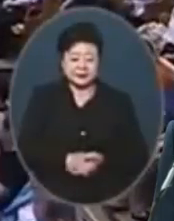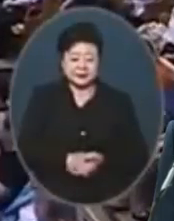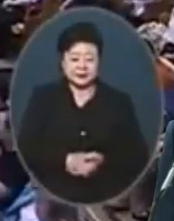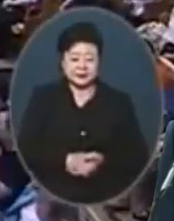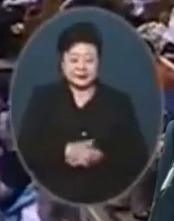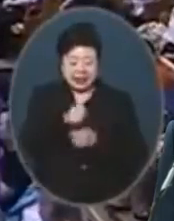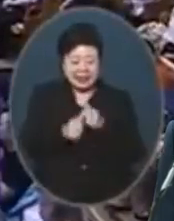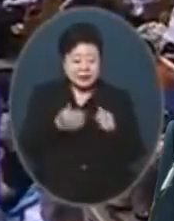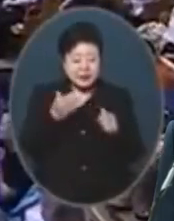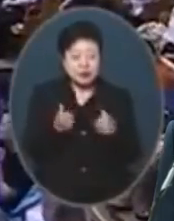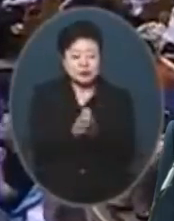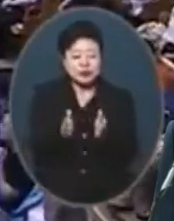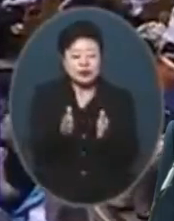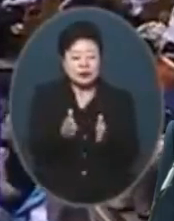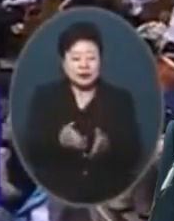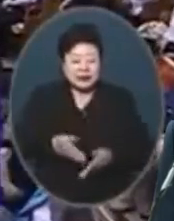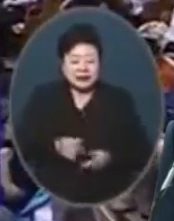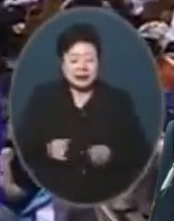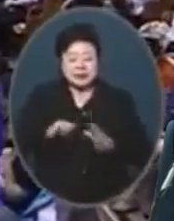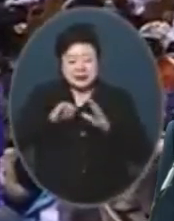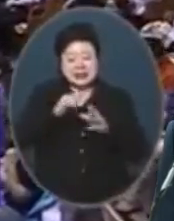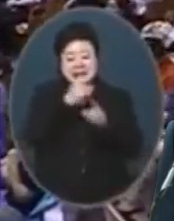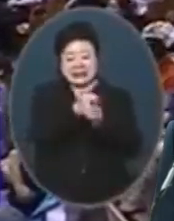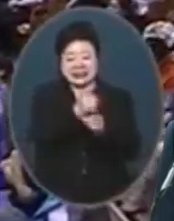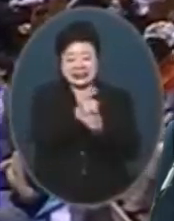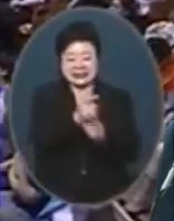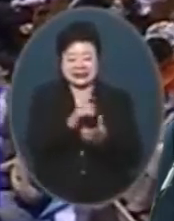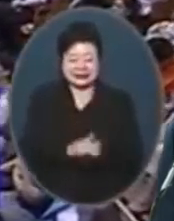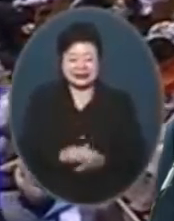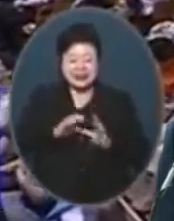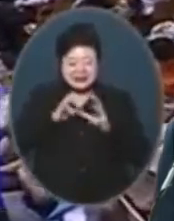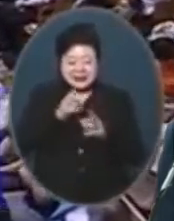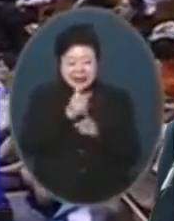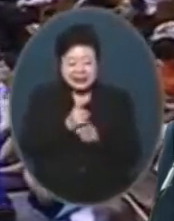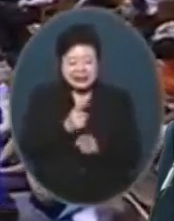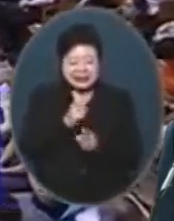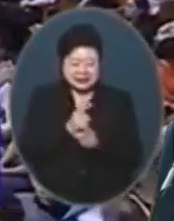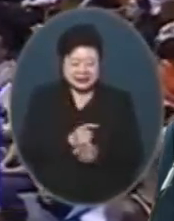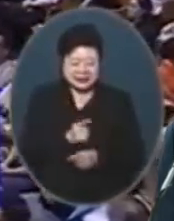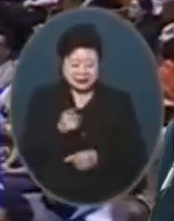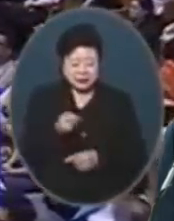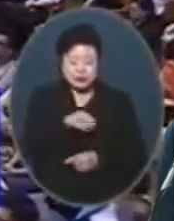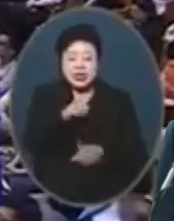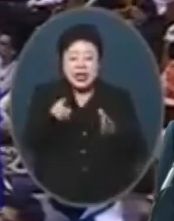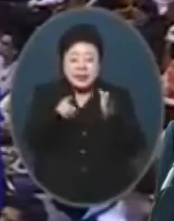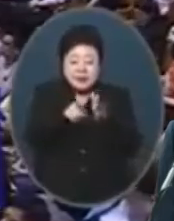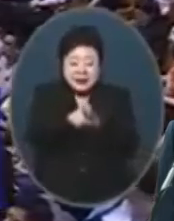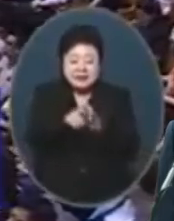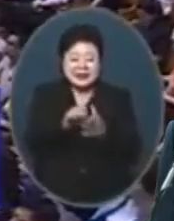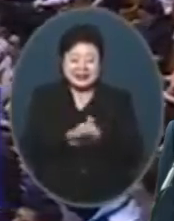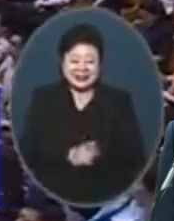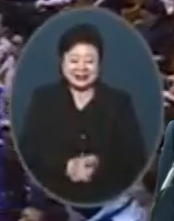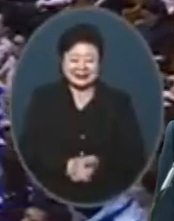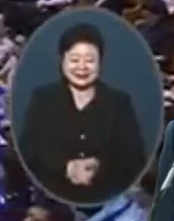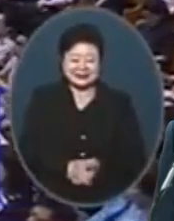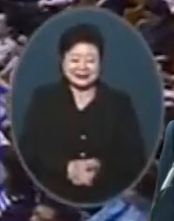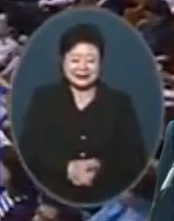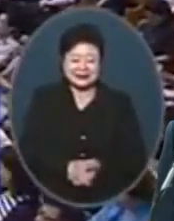무릇 하나님께로부터 난 자마다 세상을 이기는 일이라 세상을 이기는 승리는 이것이니 우리의 믿음이라